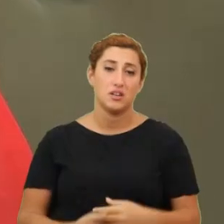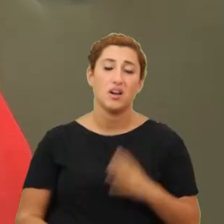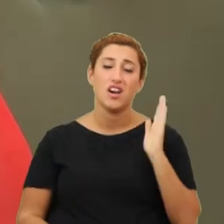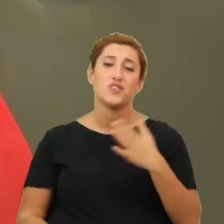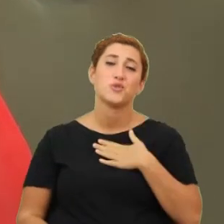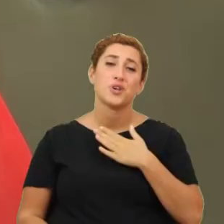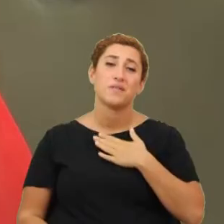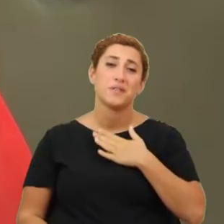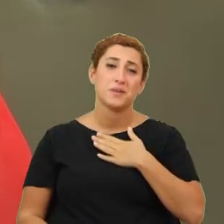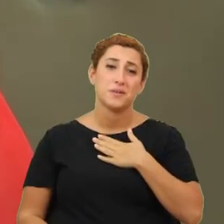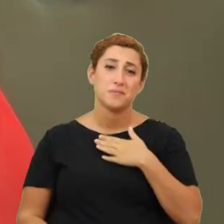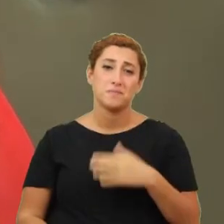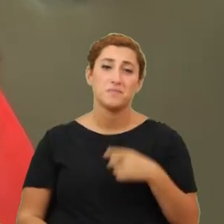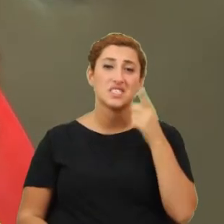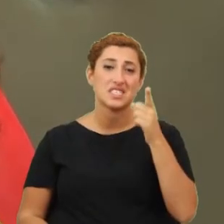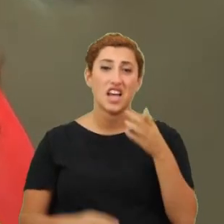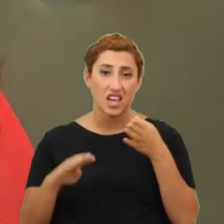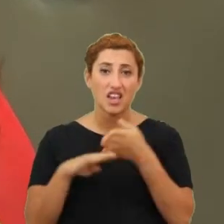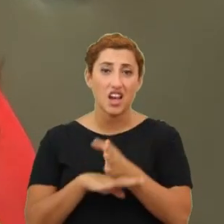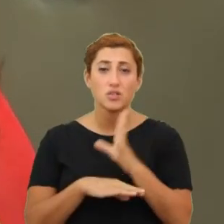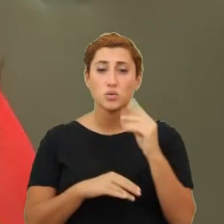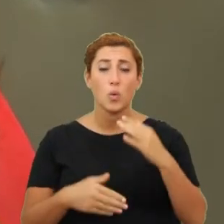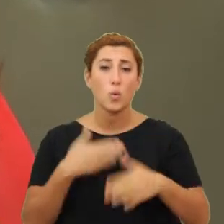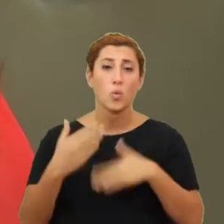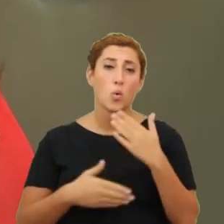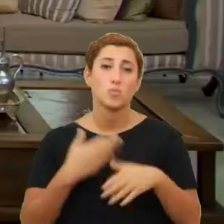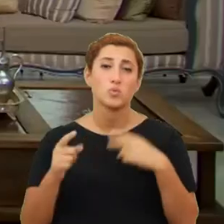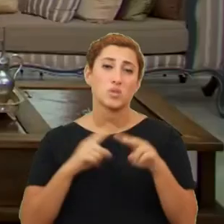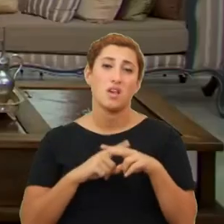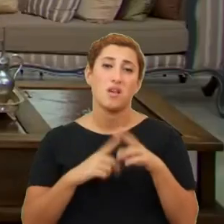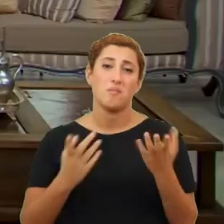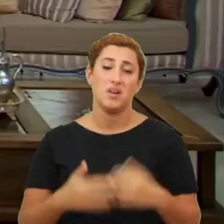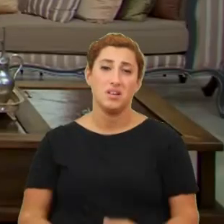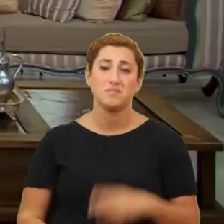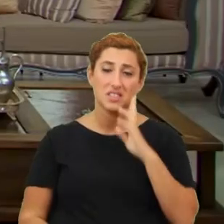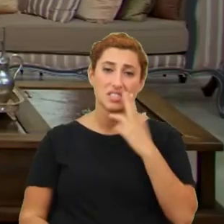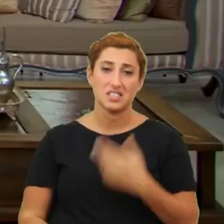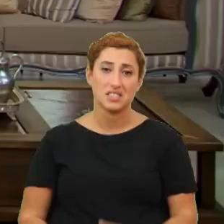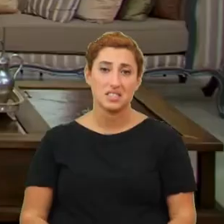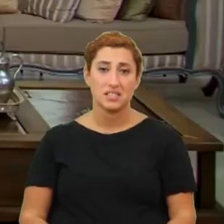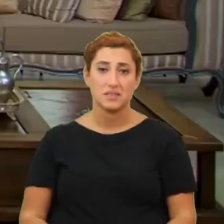Ah canım. Sen gerçekten çok yorulmuşsun Kemal'im. Yazık.